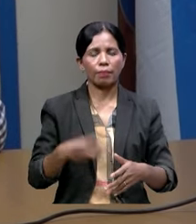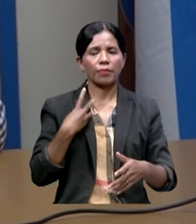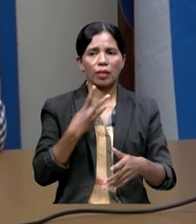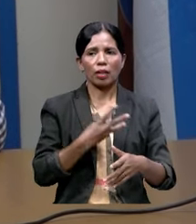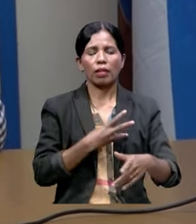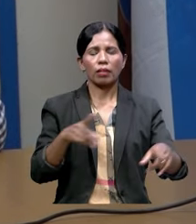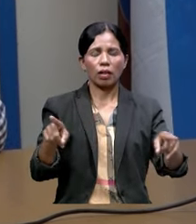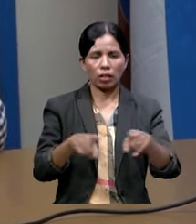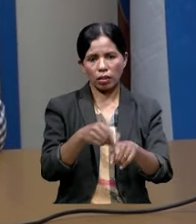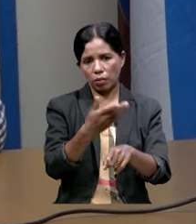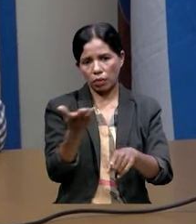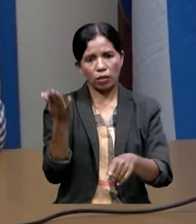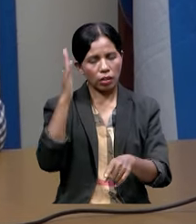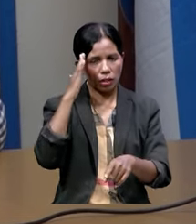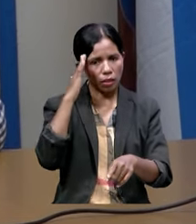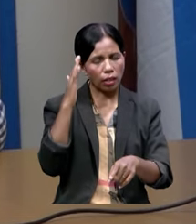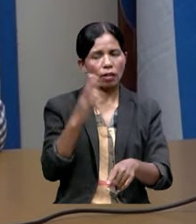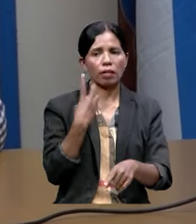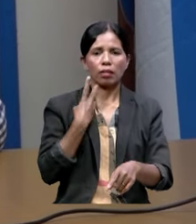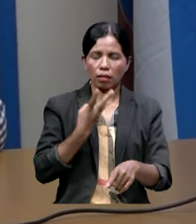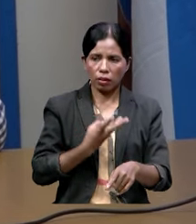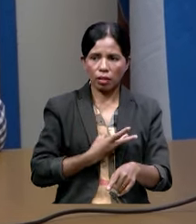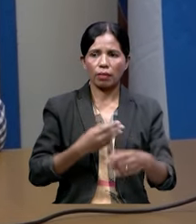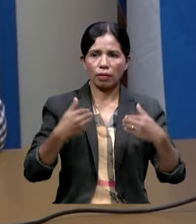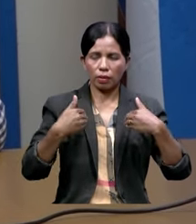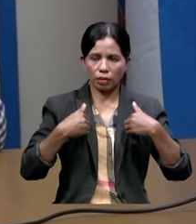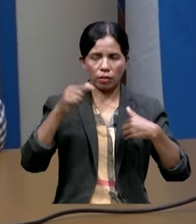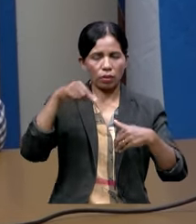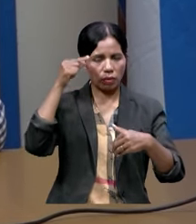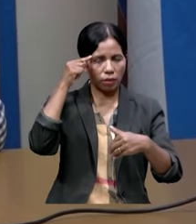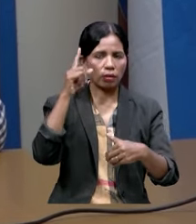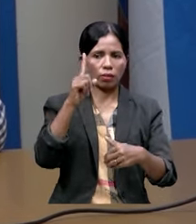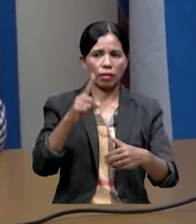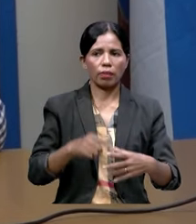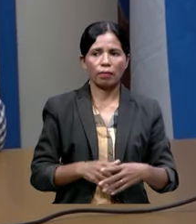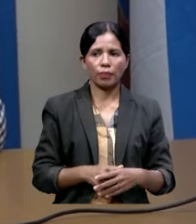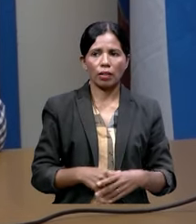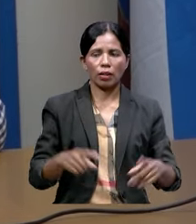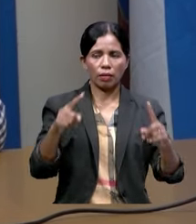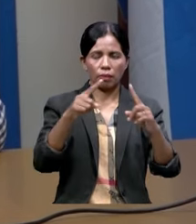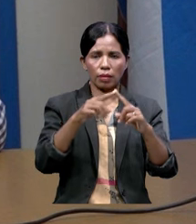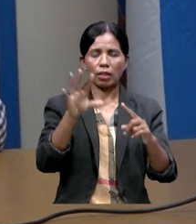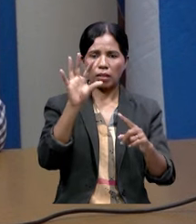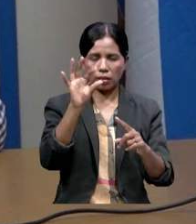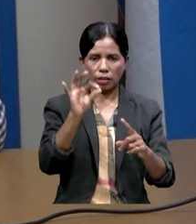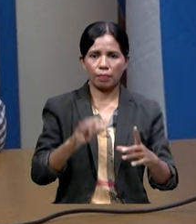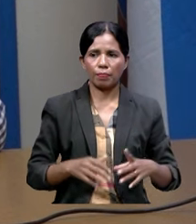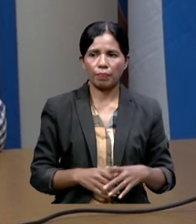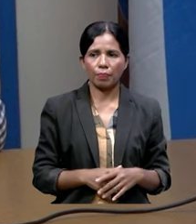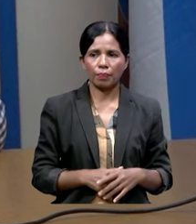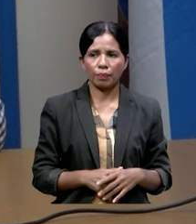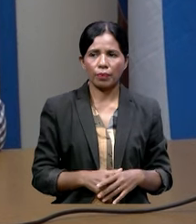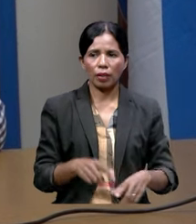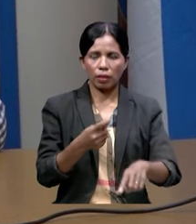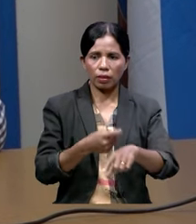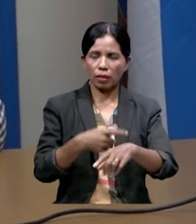hanesa ni miho tu hatene, ita iha ona governasao nida bada sia ona. Tempu